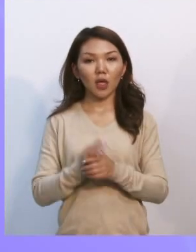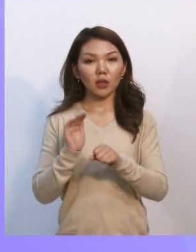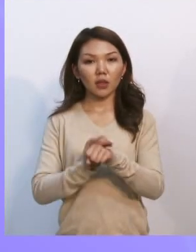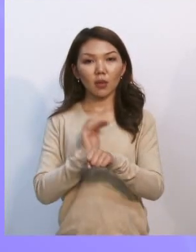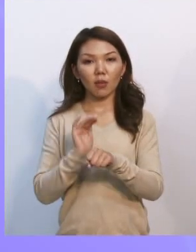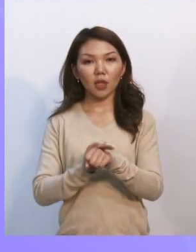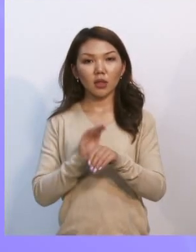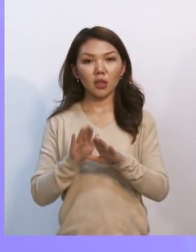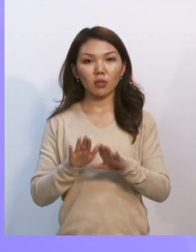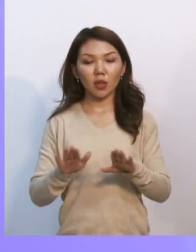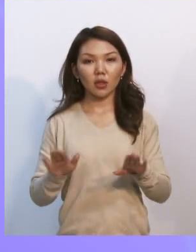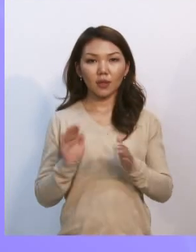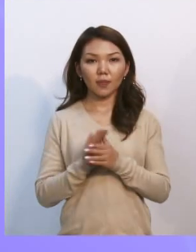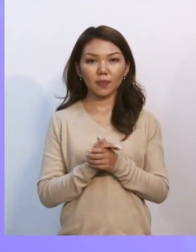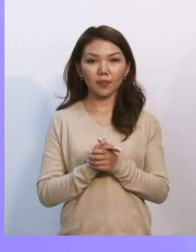Азаматсыңар балдар.